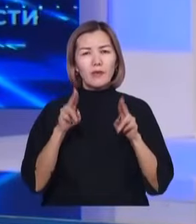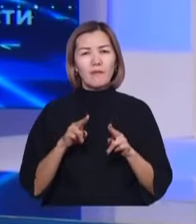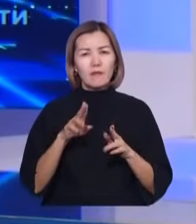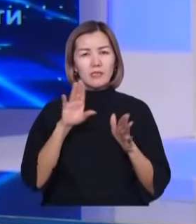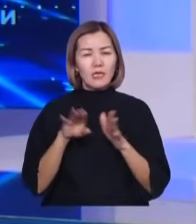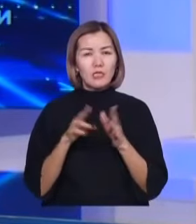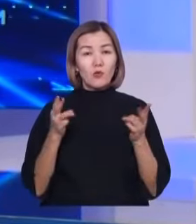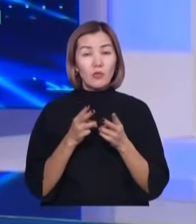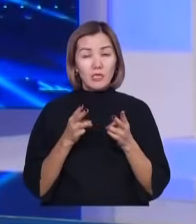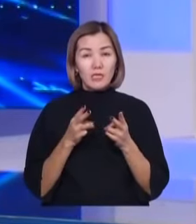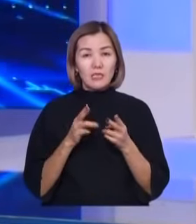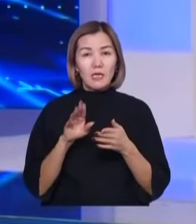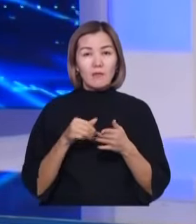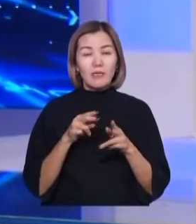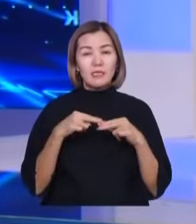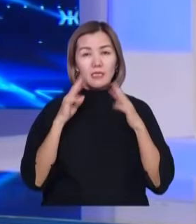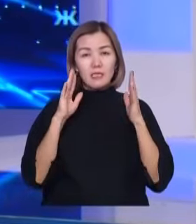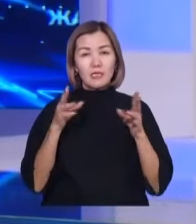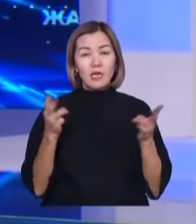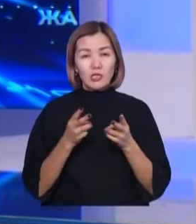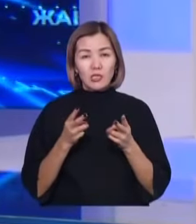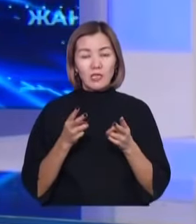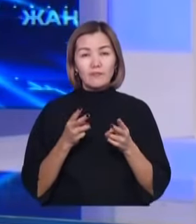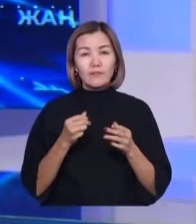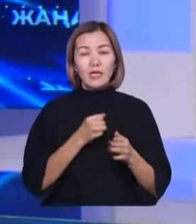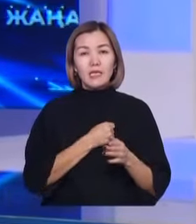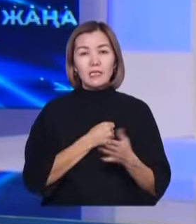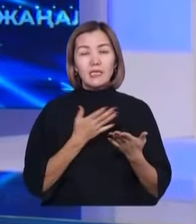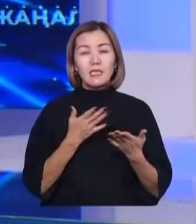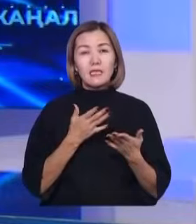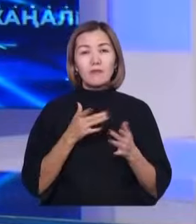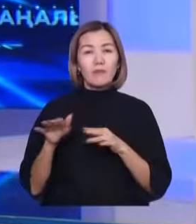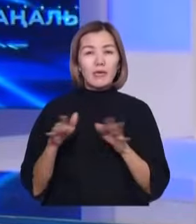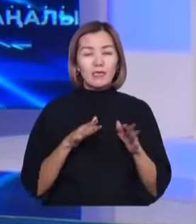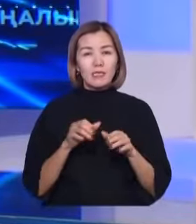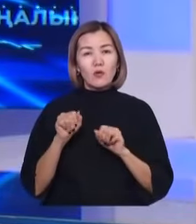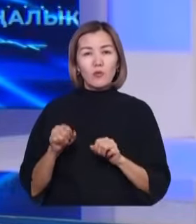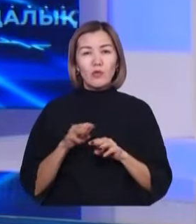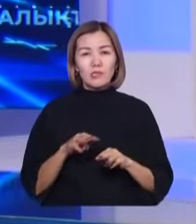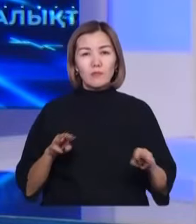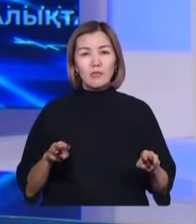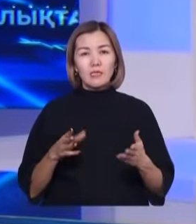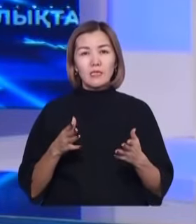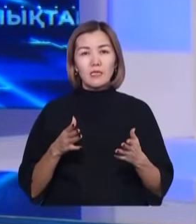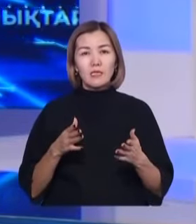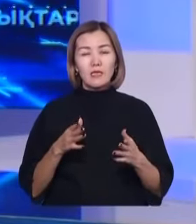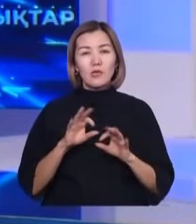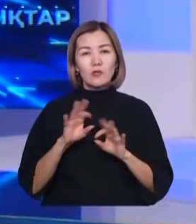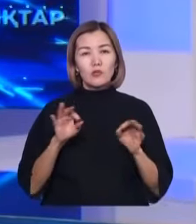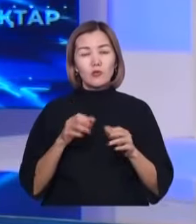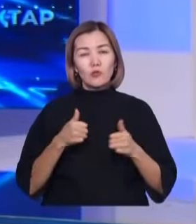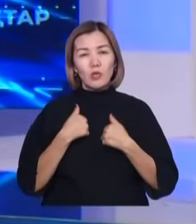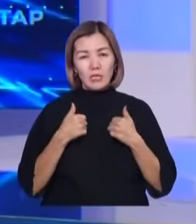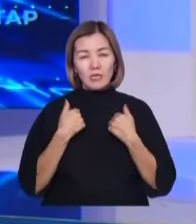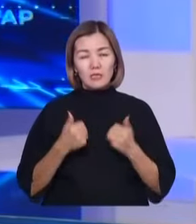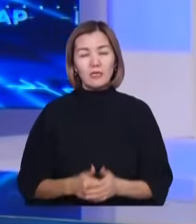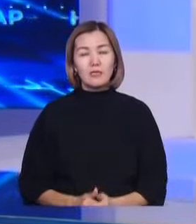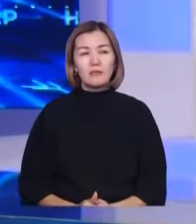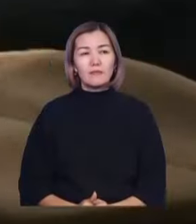сақтауы тиіс, басты назарды неге аударуы қажет? Әскери дискурс барысында қорғаныс министрлігінің өкілдері осыны түсіндіруге тырысты.